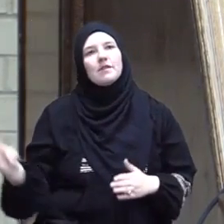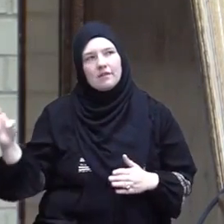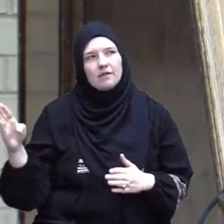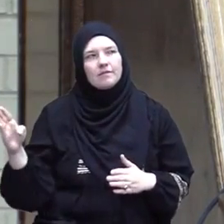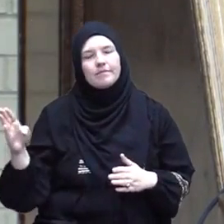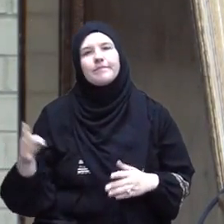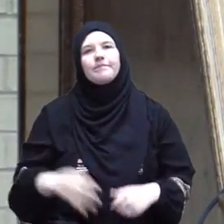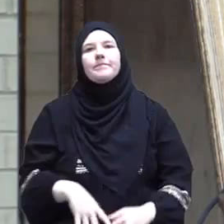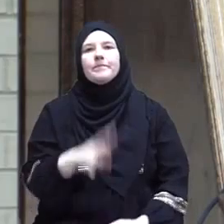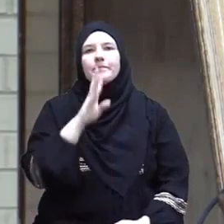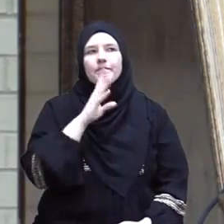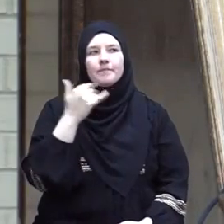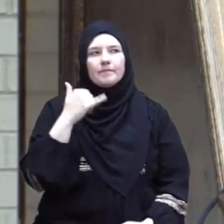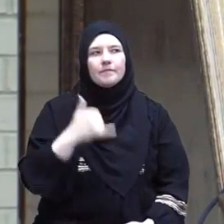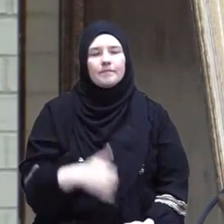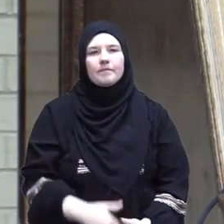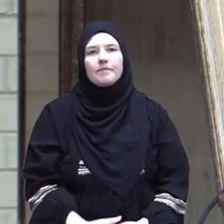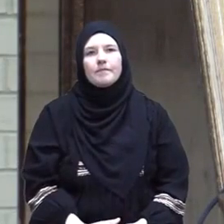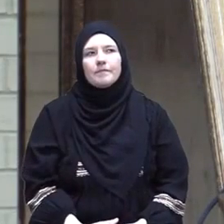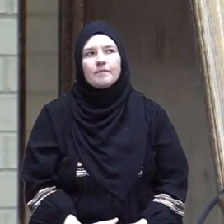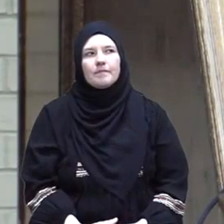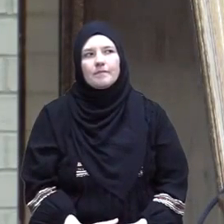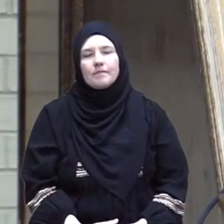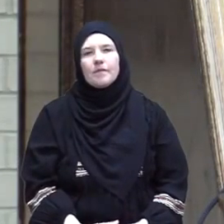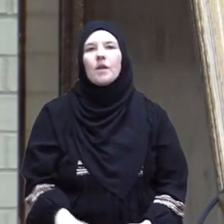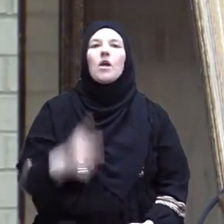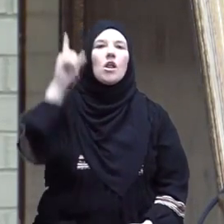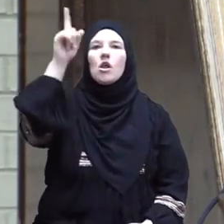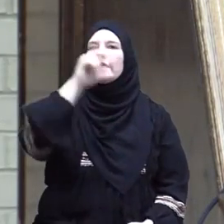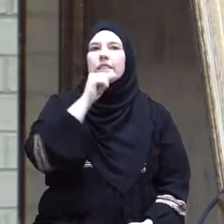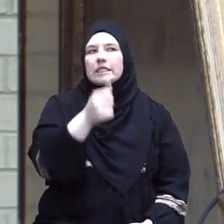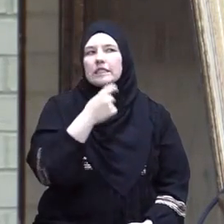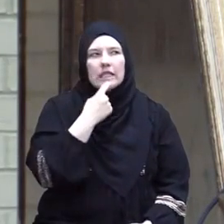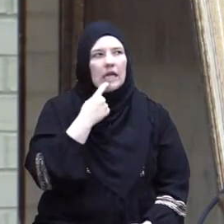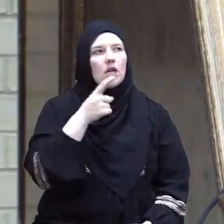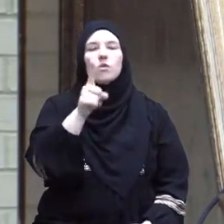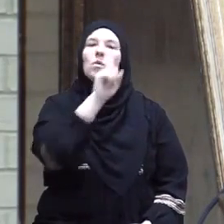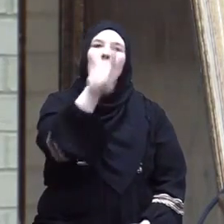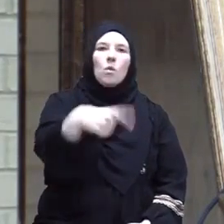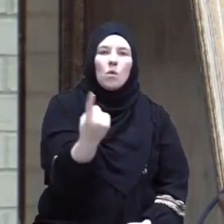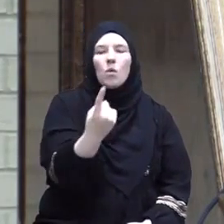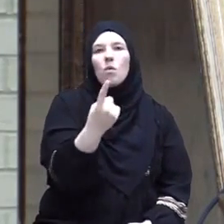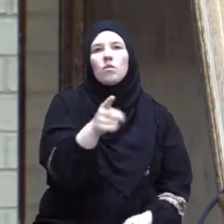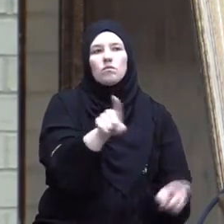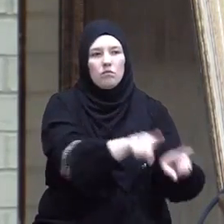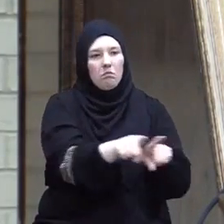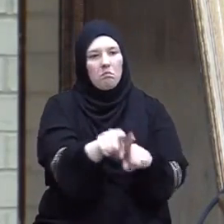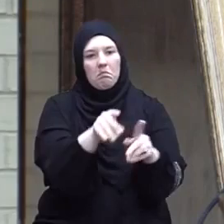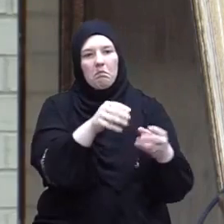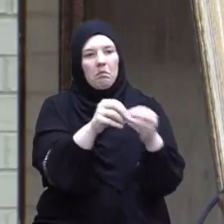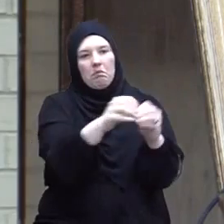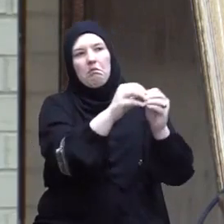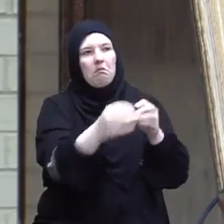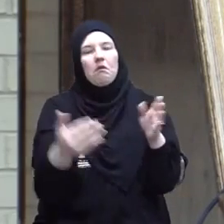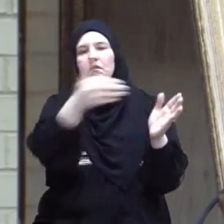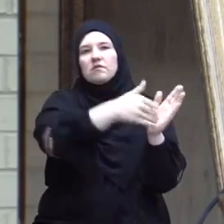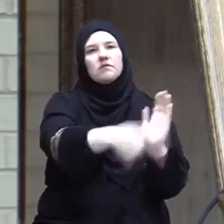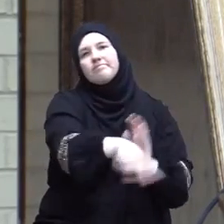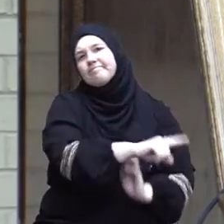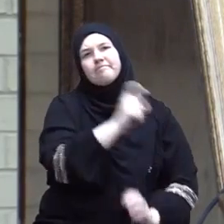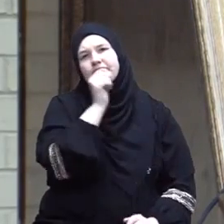وَيَمْكُرُونَ وَيَمْكُرُ اللَّهُ. Allah didn't say, so you also conspire against them. There is no such a